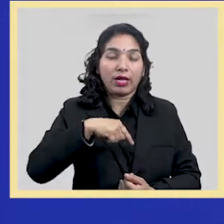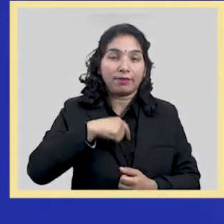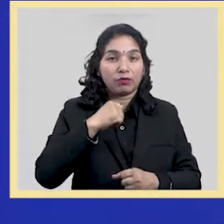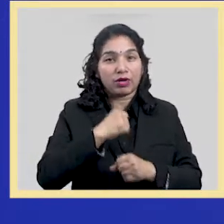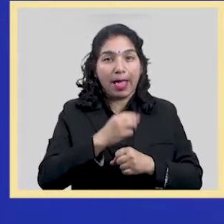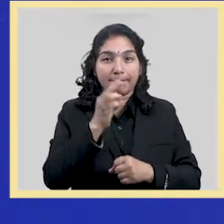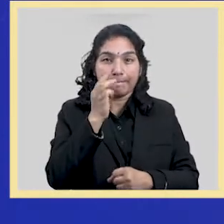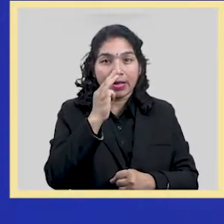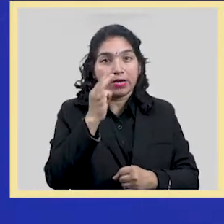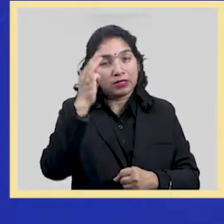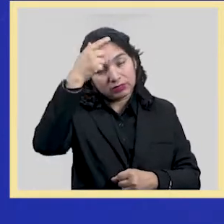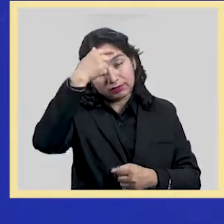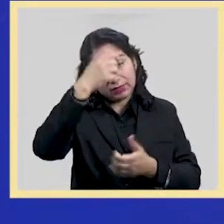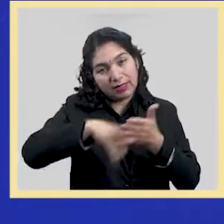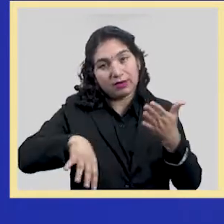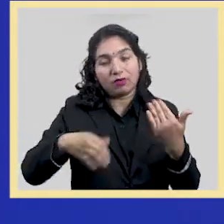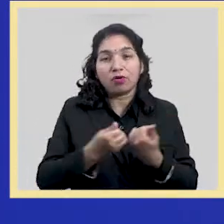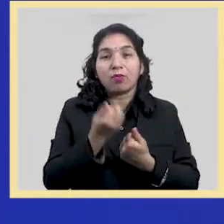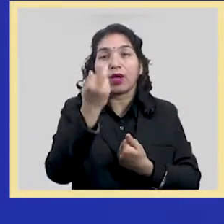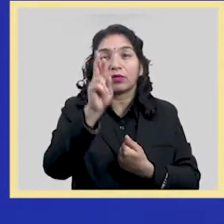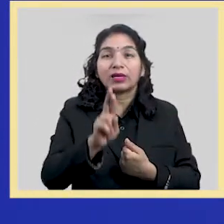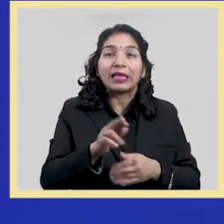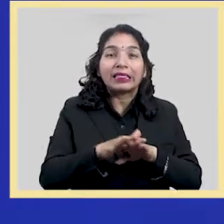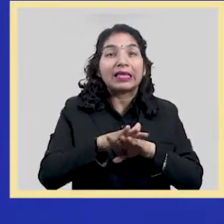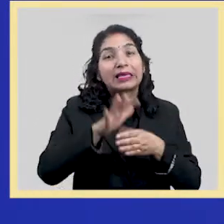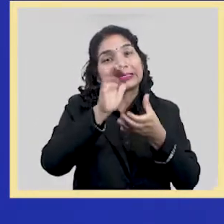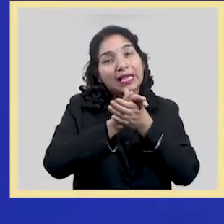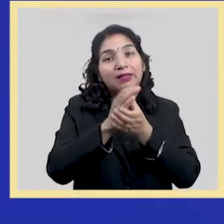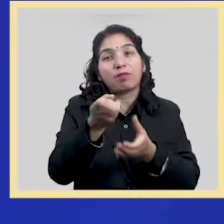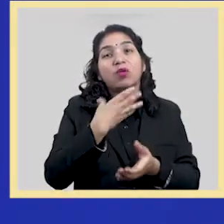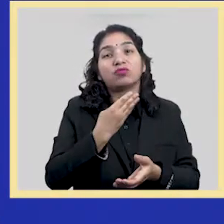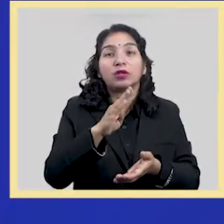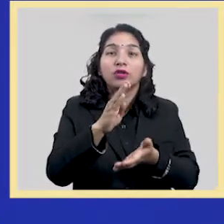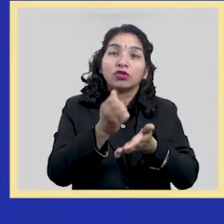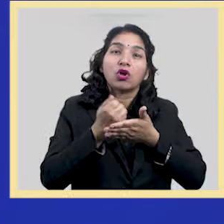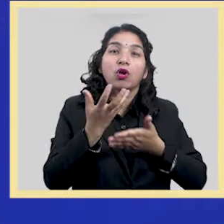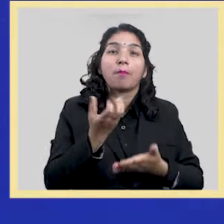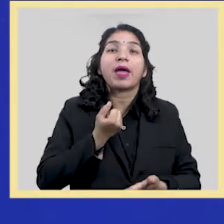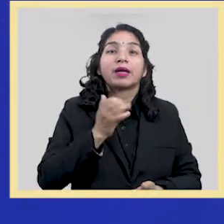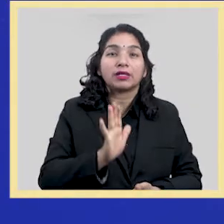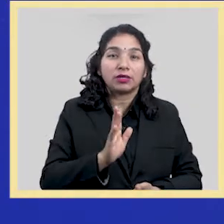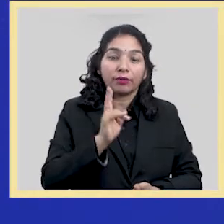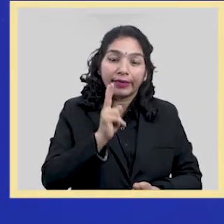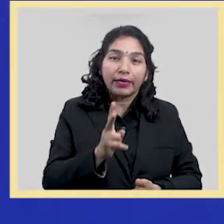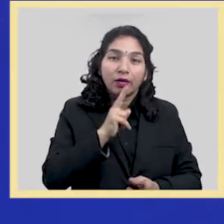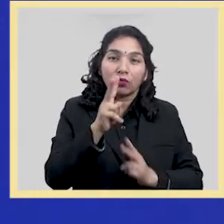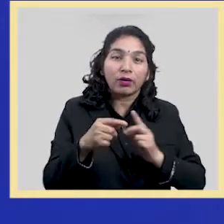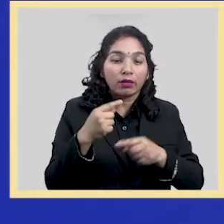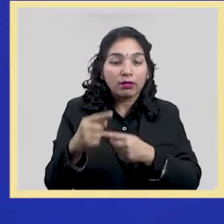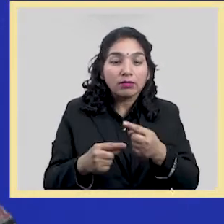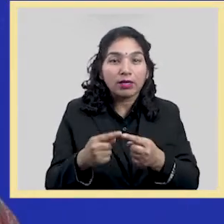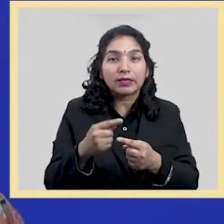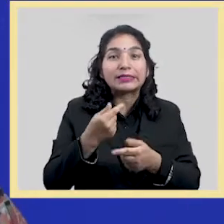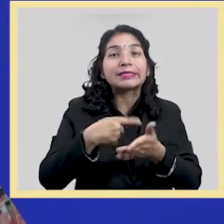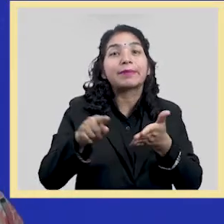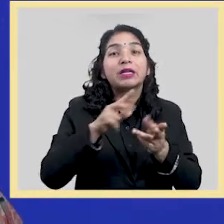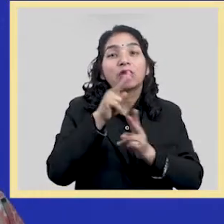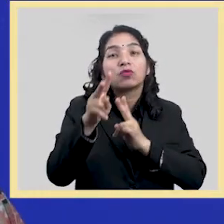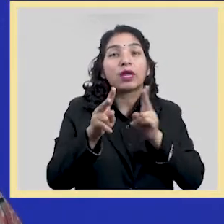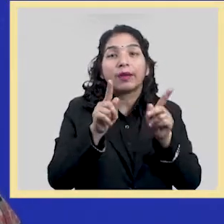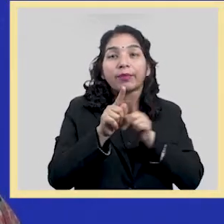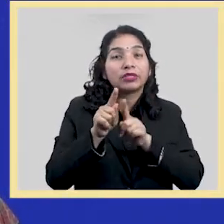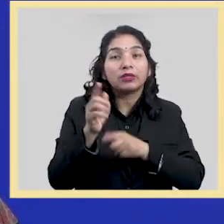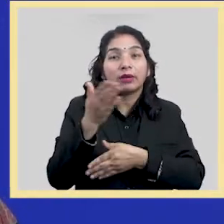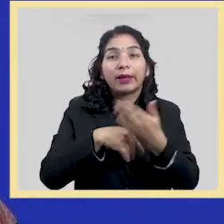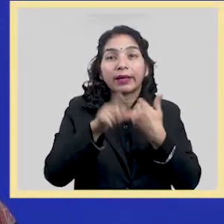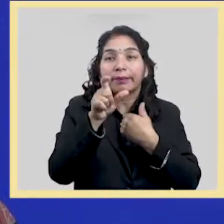हामीले हाम्रो कामहरूमा समाधान गर्नुभएको र धेरै साथीहरूले भन्नुहुन्छ त्यहाँ हामीलाई सहयोग पार्छौँ. यो कुरा गर्दै गर्दाखेरि कतिपय सिफारिसका कुराहरू पनि